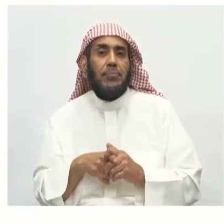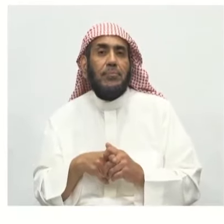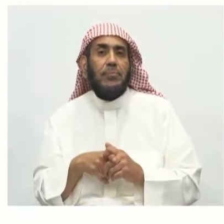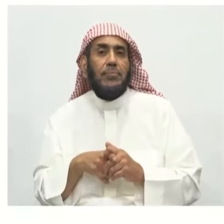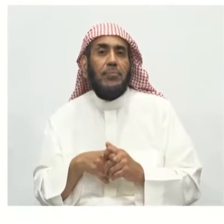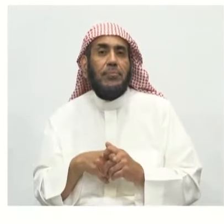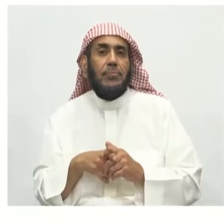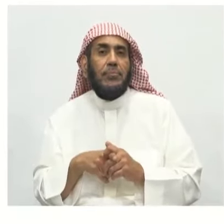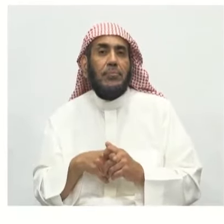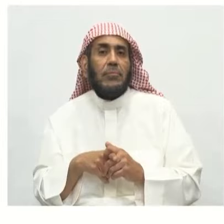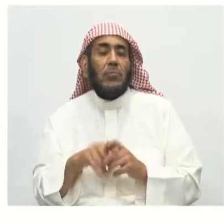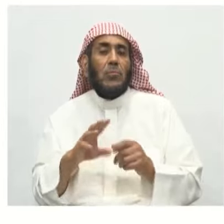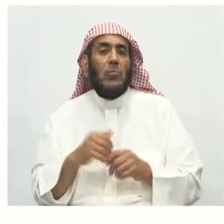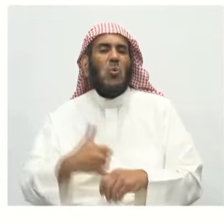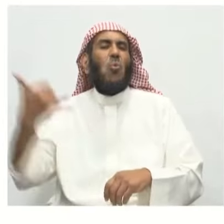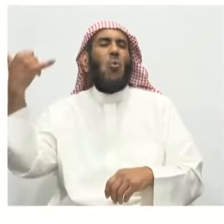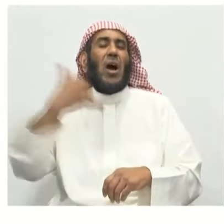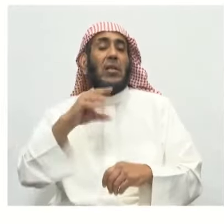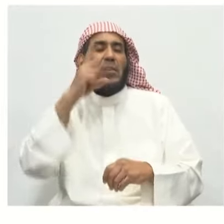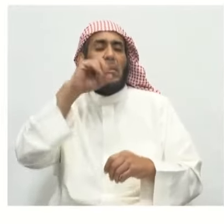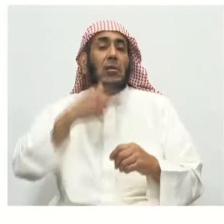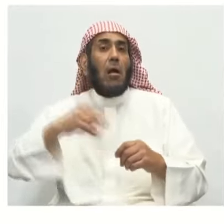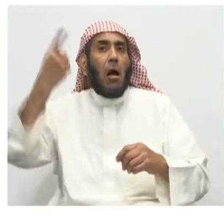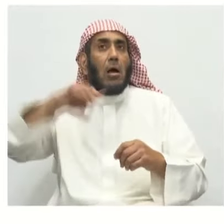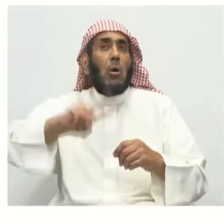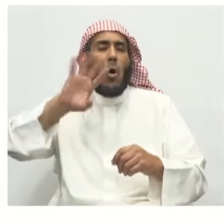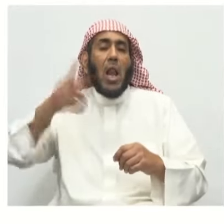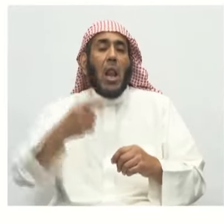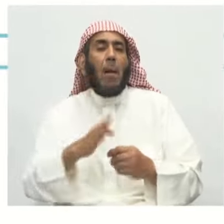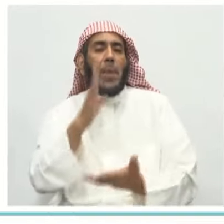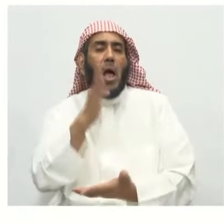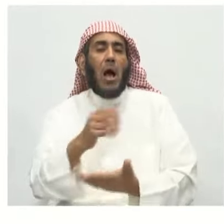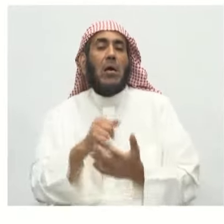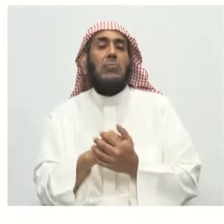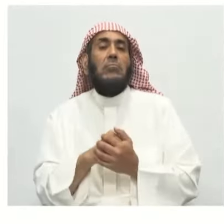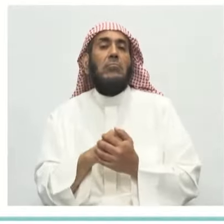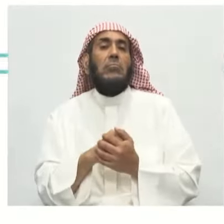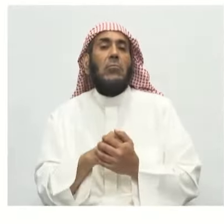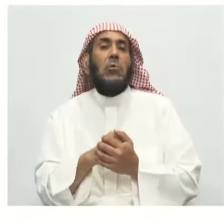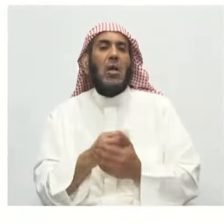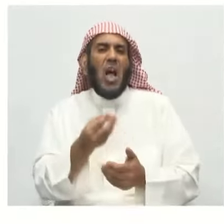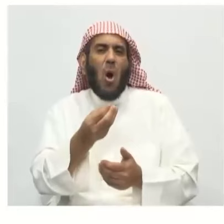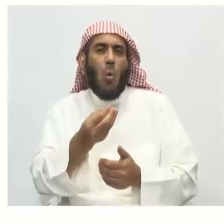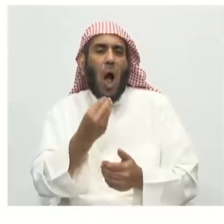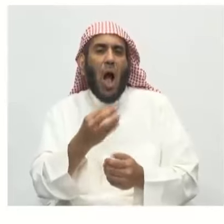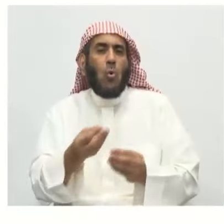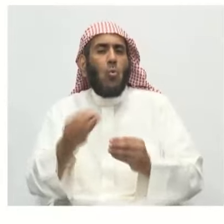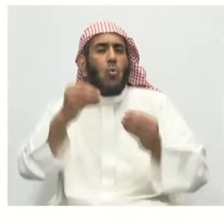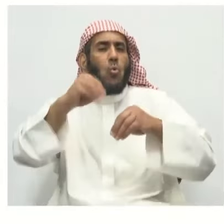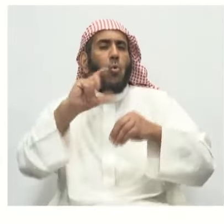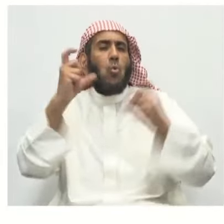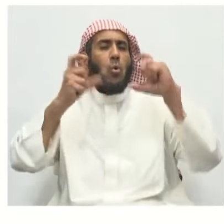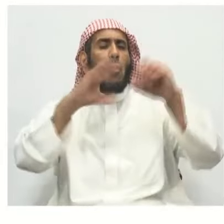والسحر وقتل النفس التي حرم الله الا بالحق واكل الربا